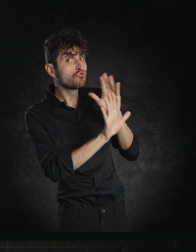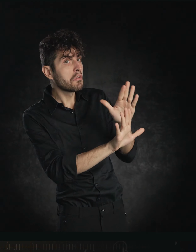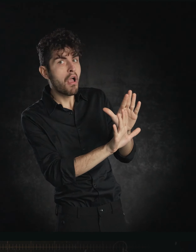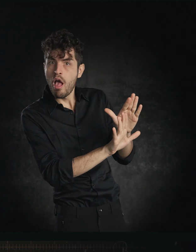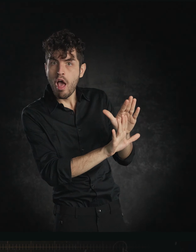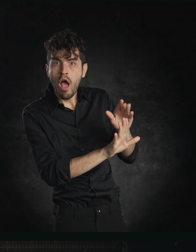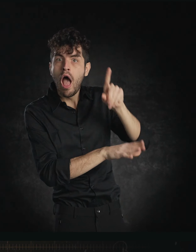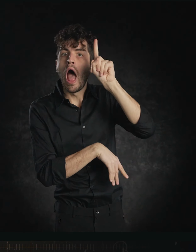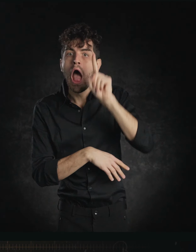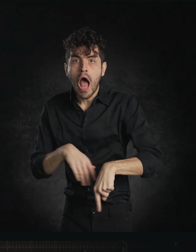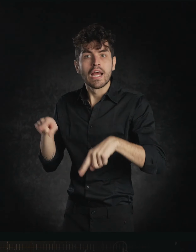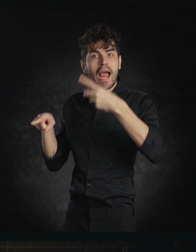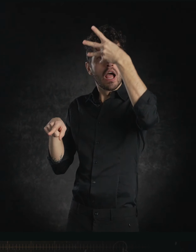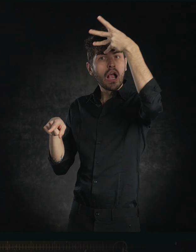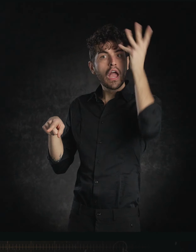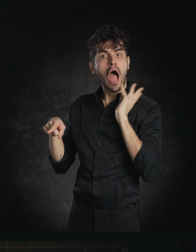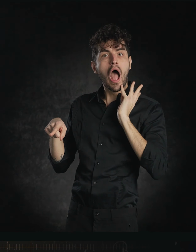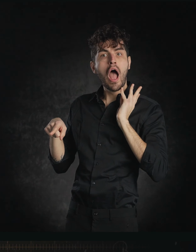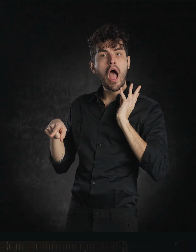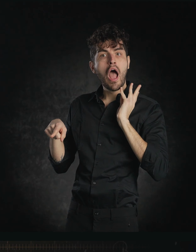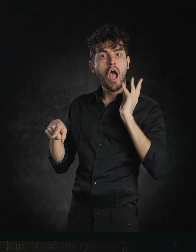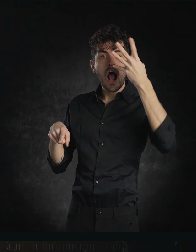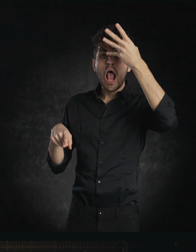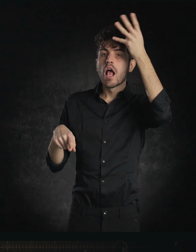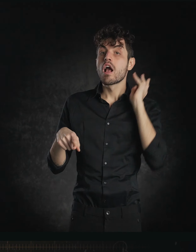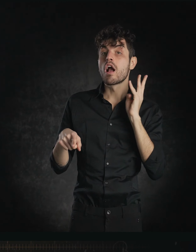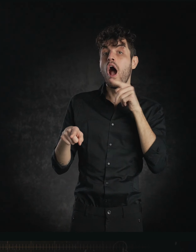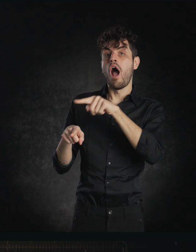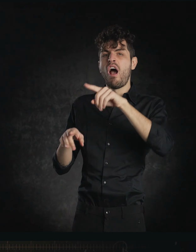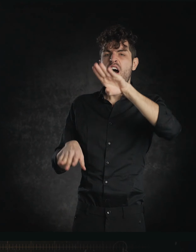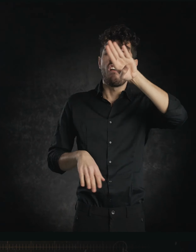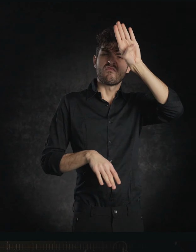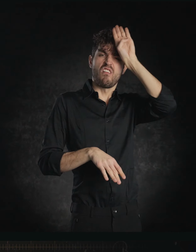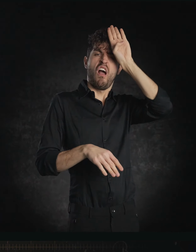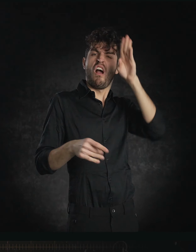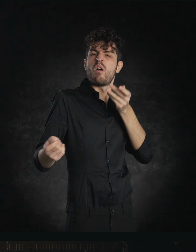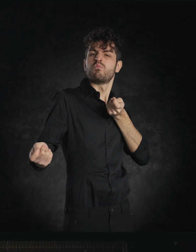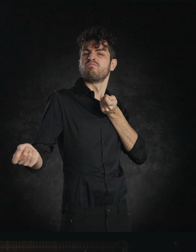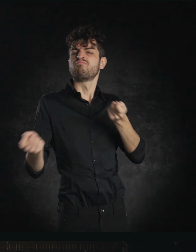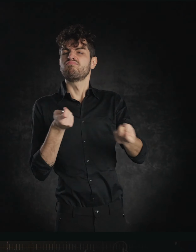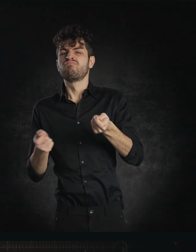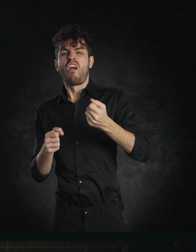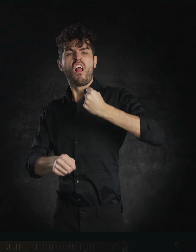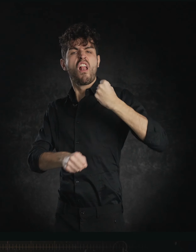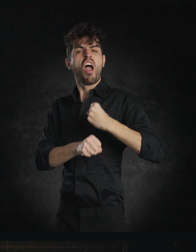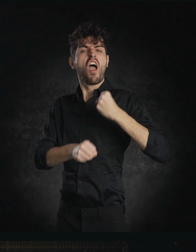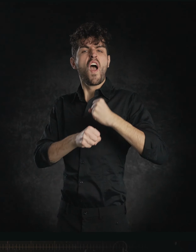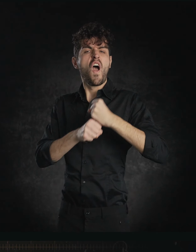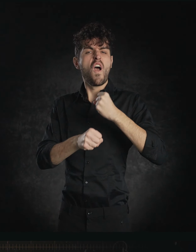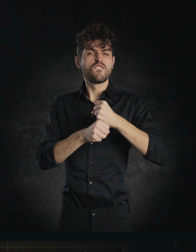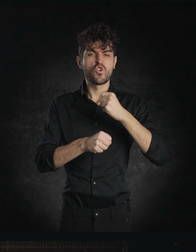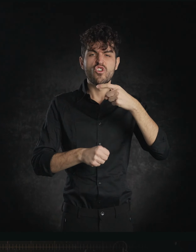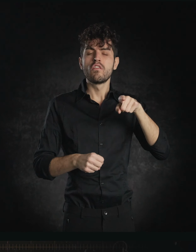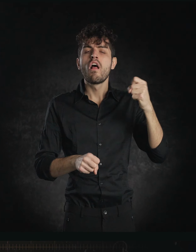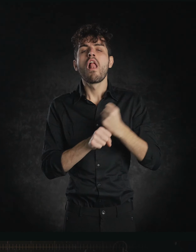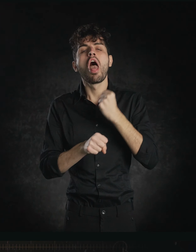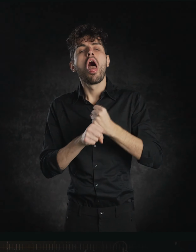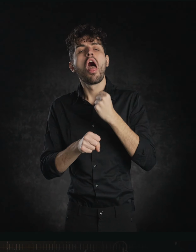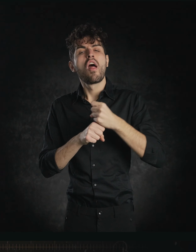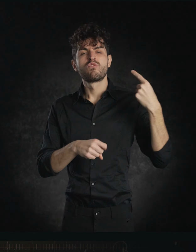i suoi oggetti personali ma anche ka. E beh, ka cosa faceva? Ka era il capomastro, quindi doveva